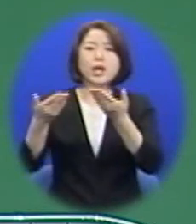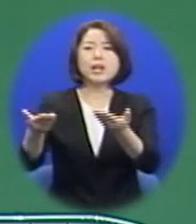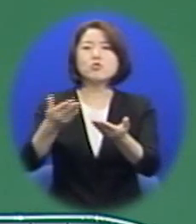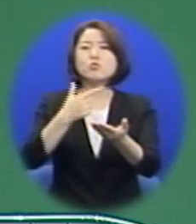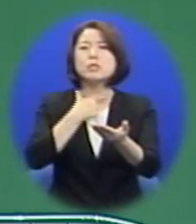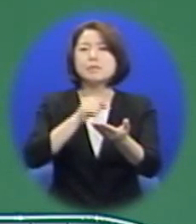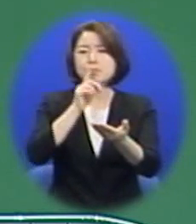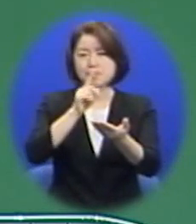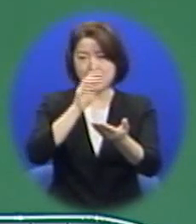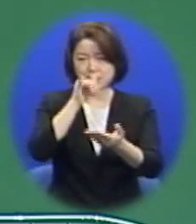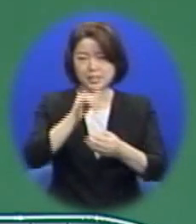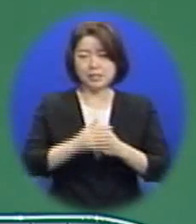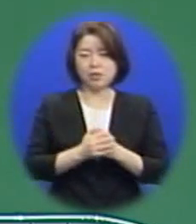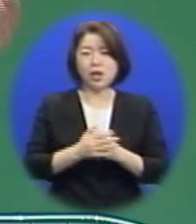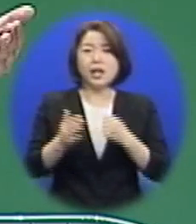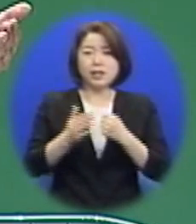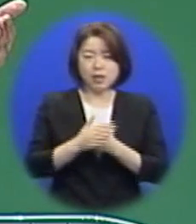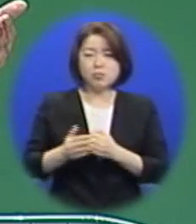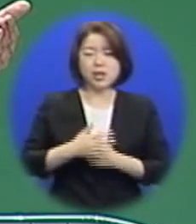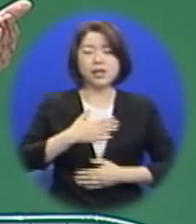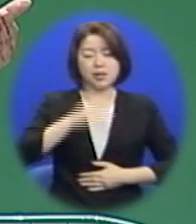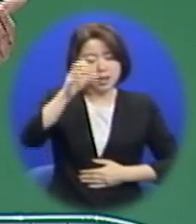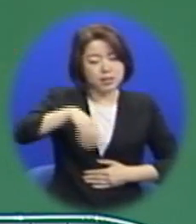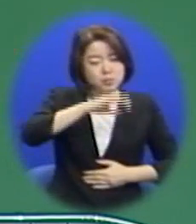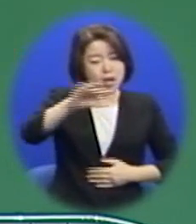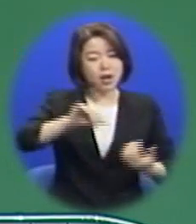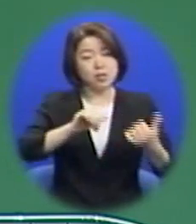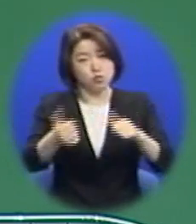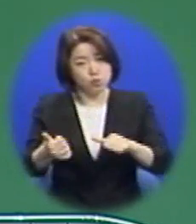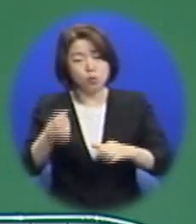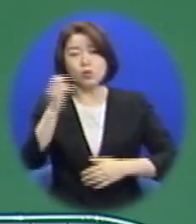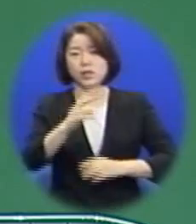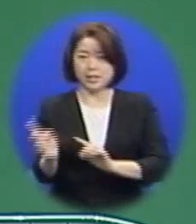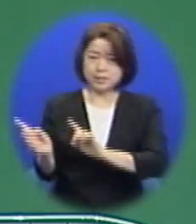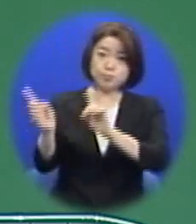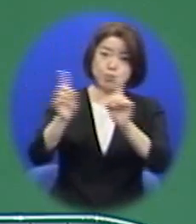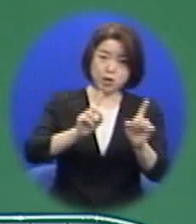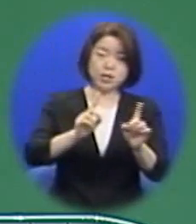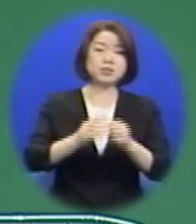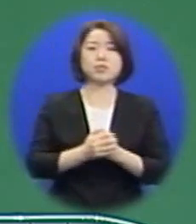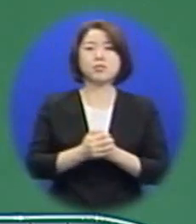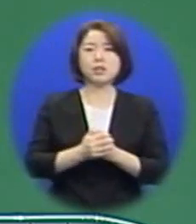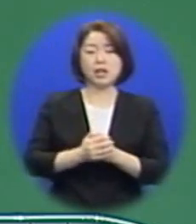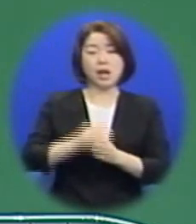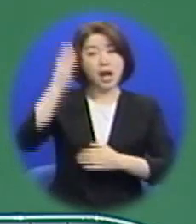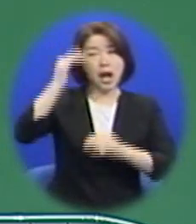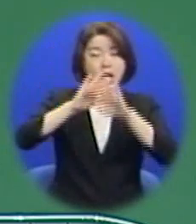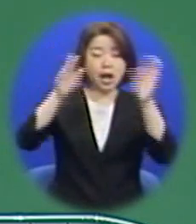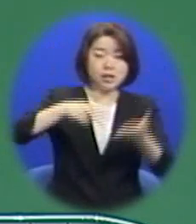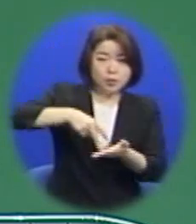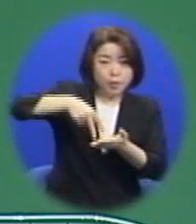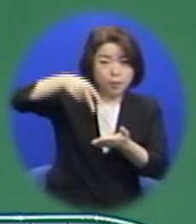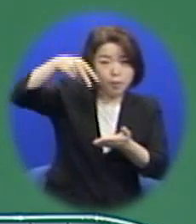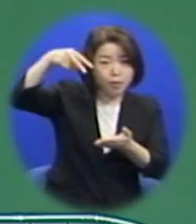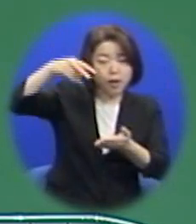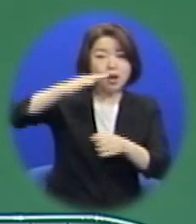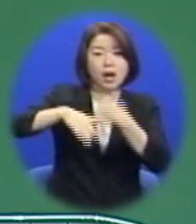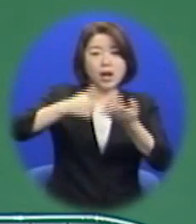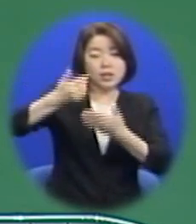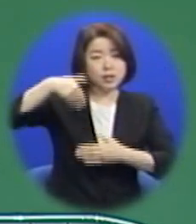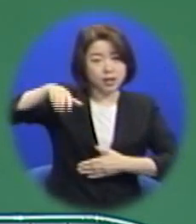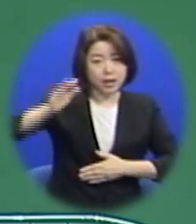있었습니다. 그래서 내가 이제 십자가에 죽고 그리고 다시 부활하여 이제 승천해서 하나님께로